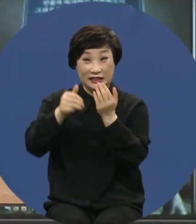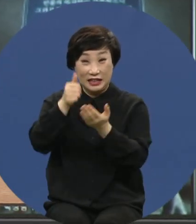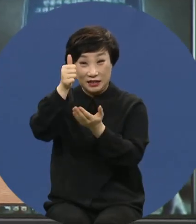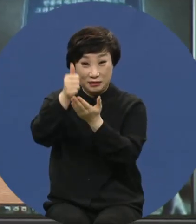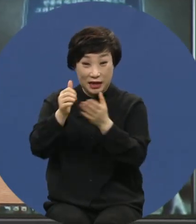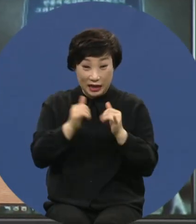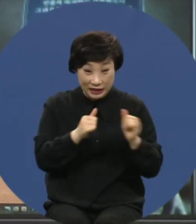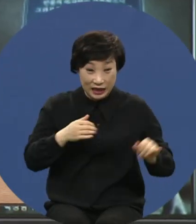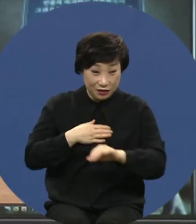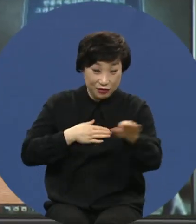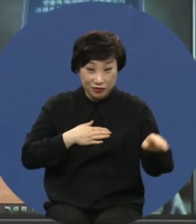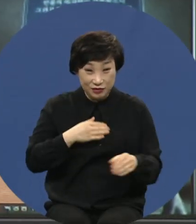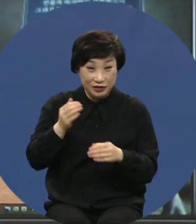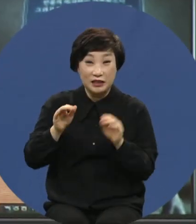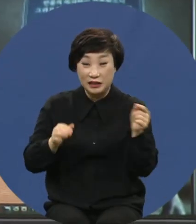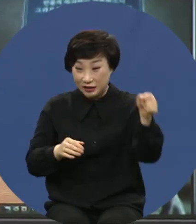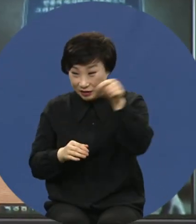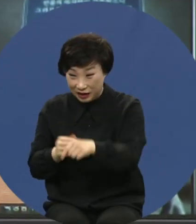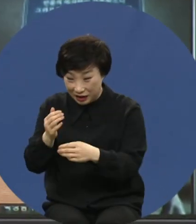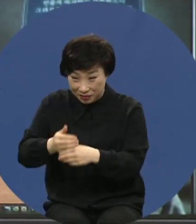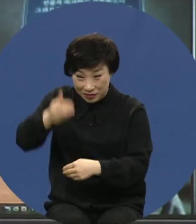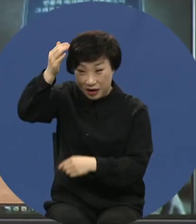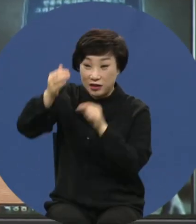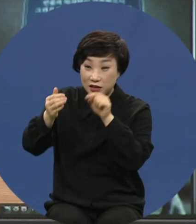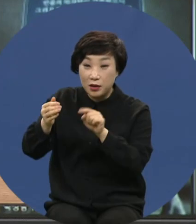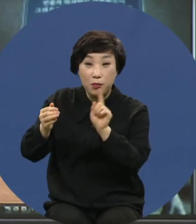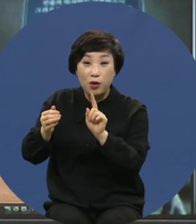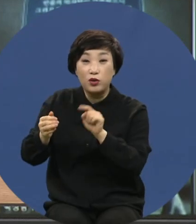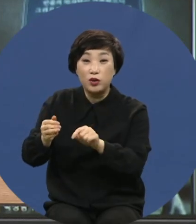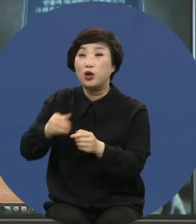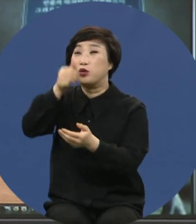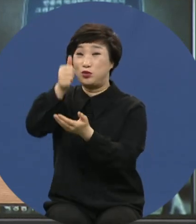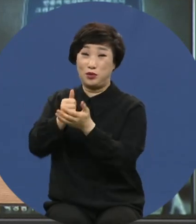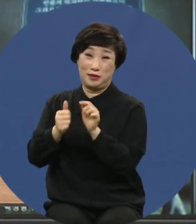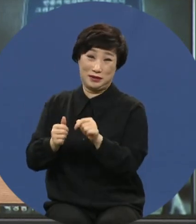하나님과 인간을 걸어막고 있는 죄, 죄.